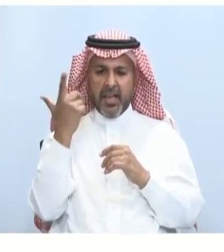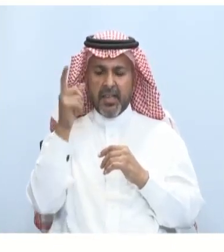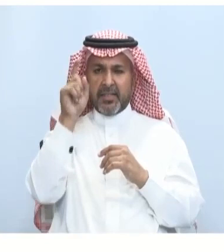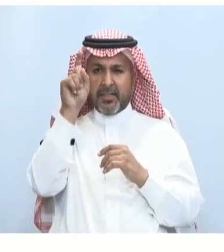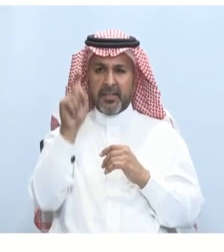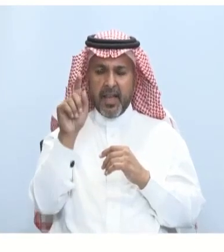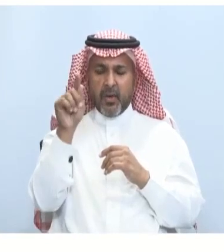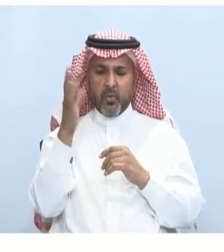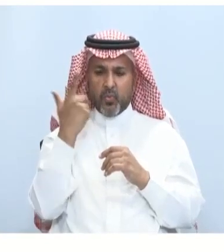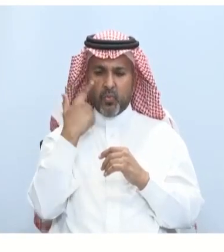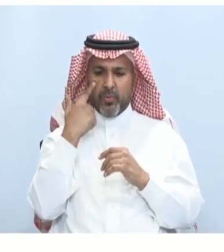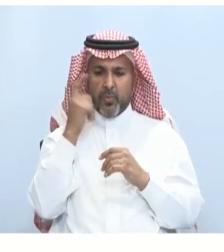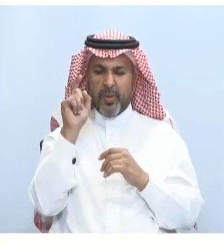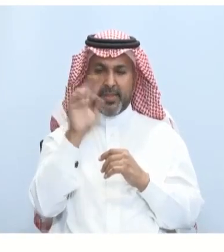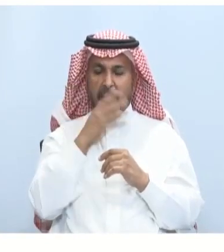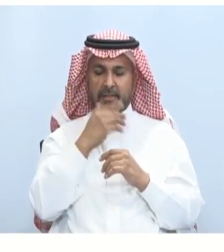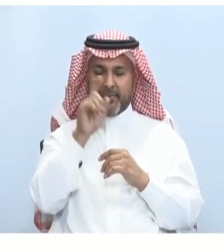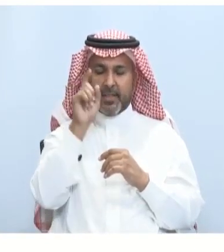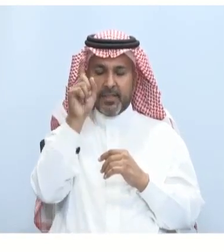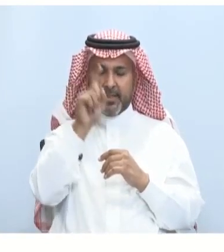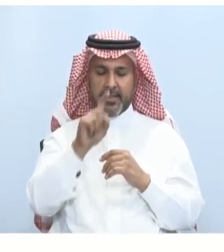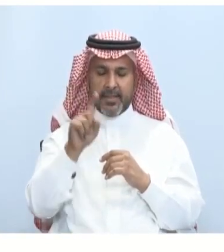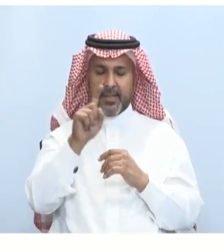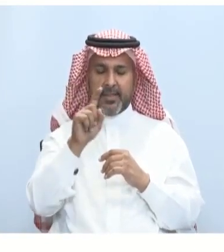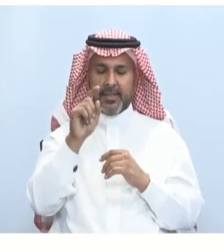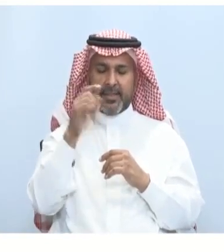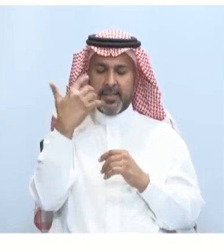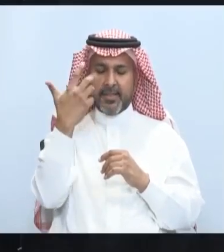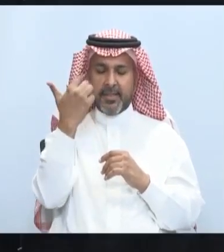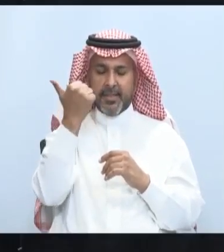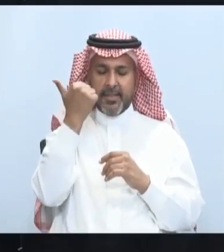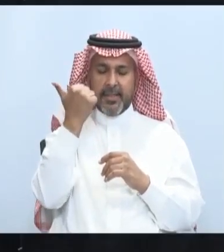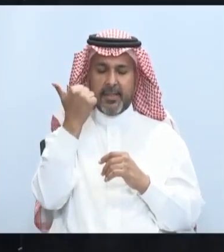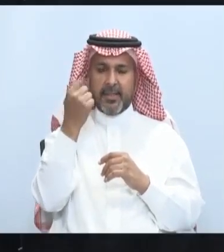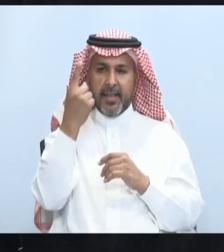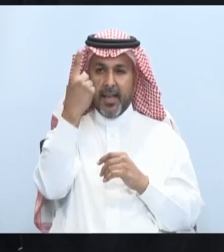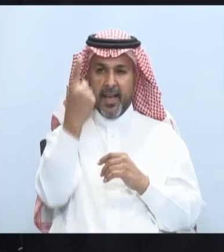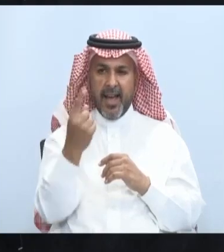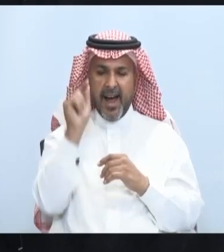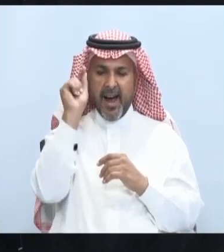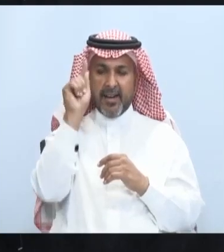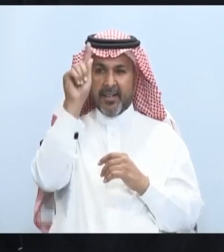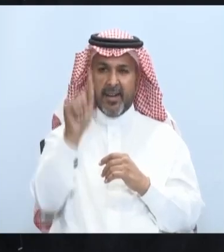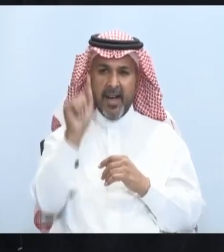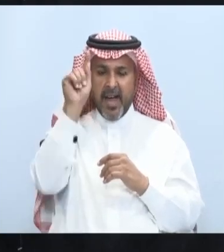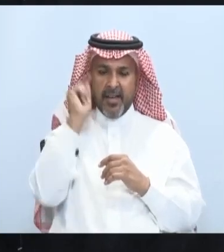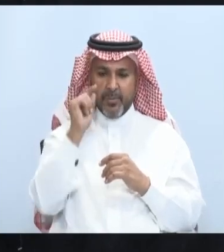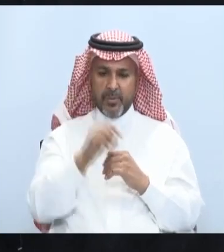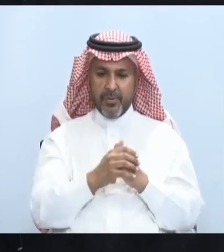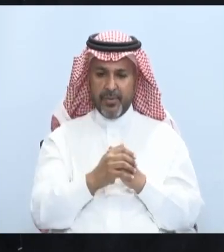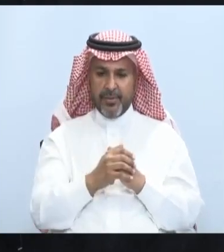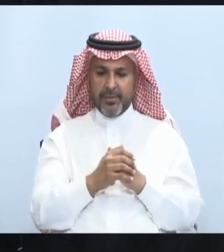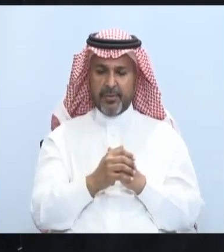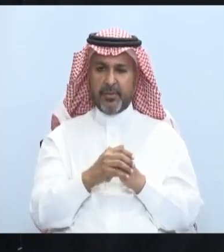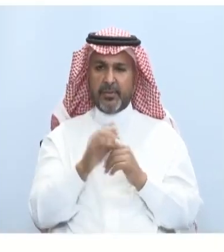مرافق له مين اللي هو او لازمه الاي بجانبه الاي بجانبه مضروبا فيه انه لاحظنا هنا مضروب